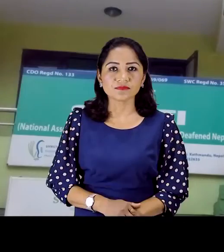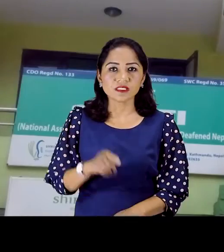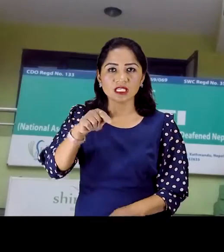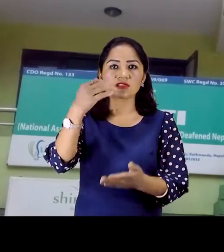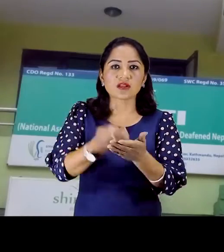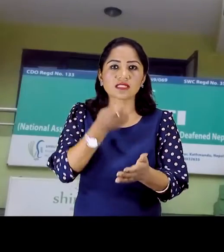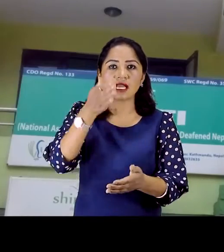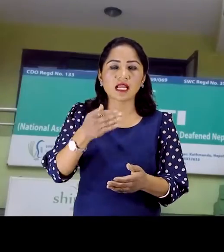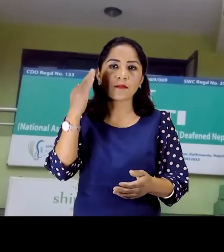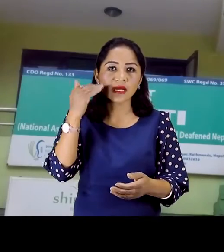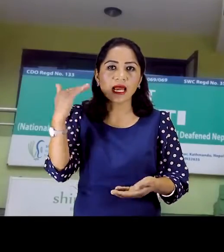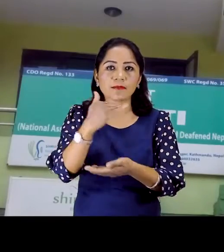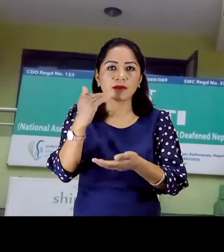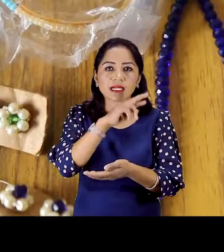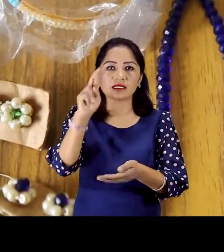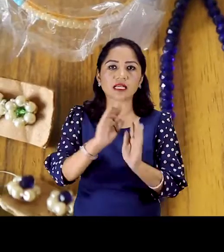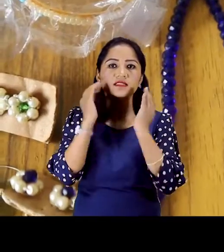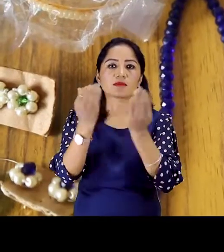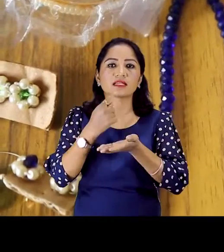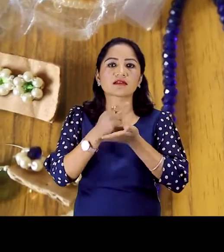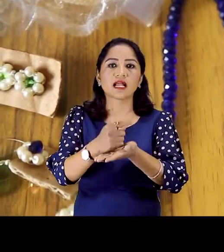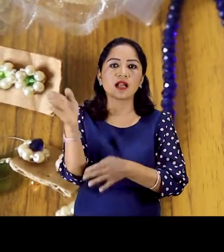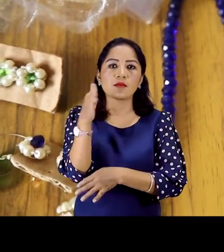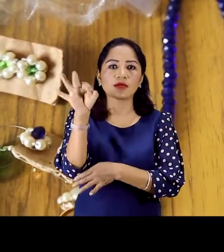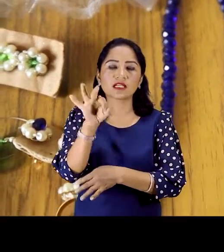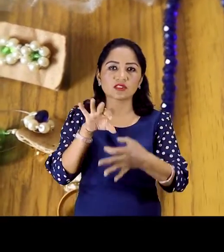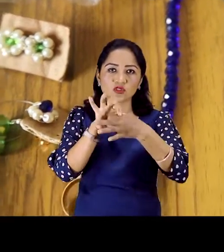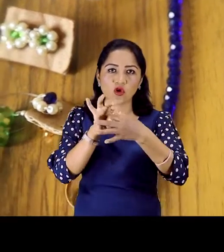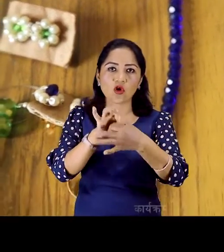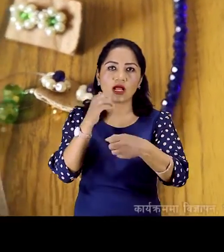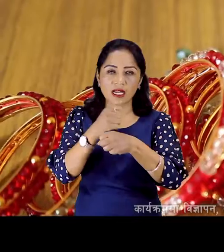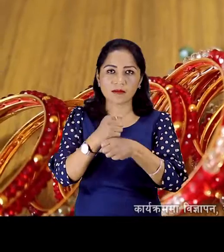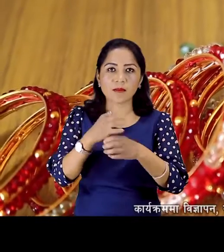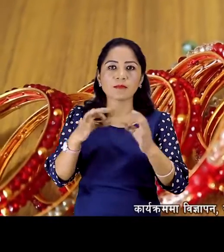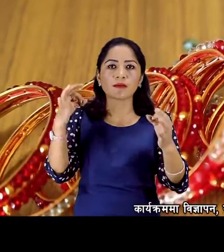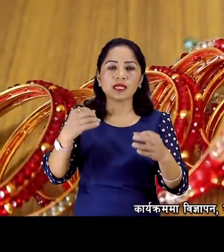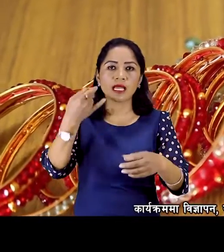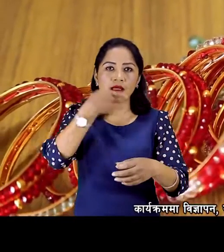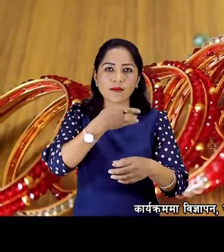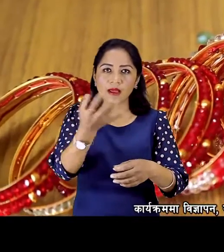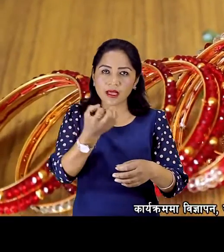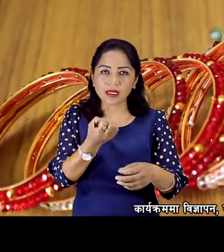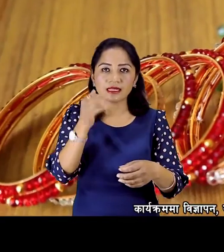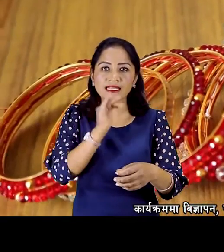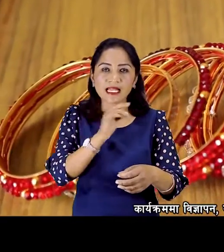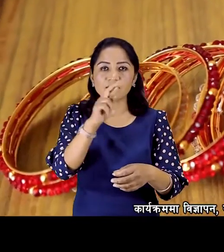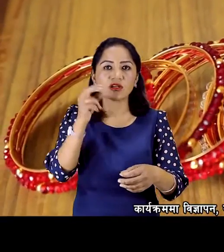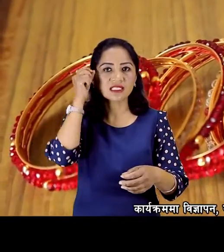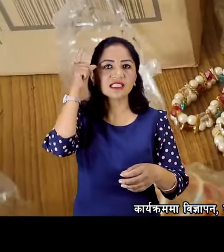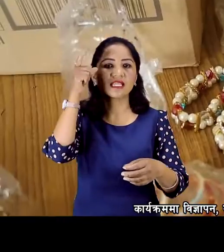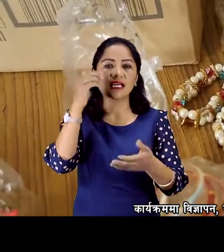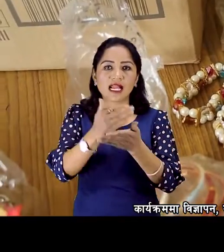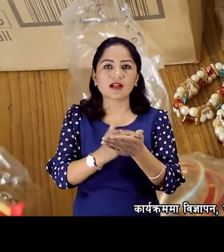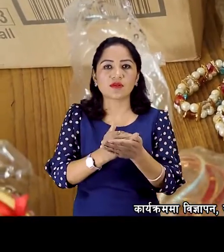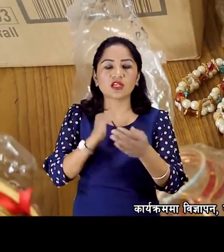येस संस्ताले महिला बालबाली कात था समाज कल्याण मंत्राले संग को सहकारे मा विभिन आया आर्जन मुलक तालिम तथा चितना